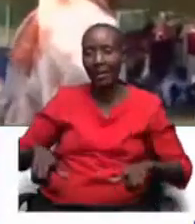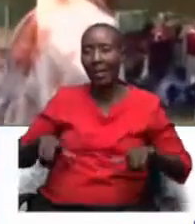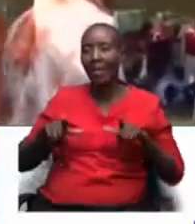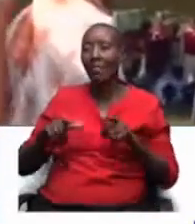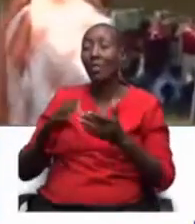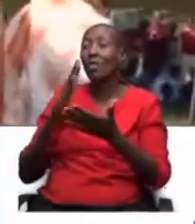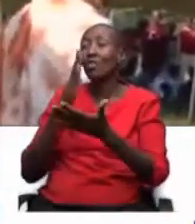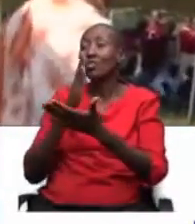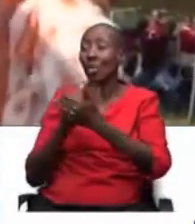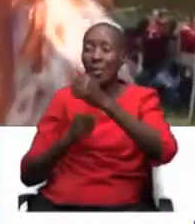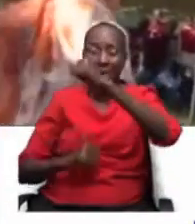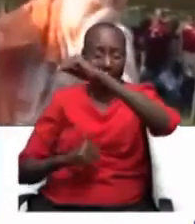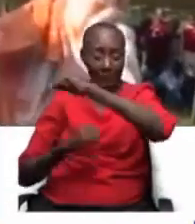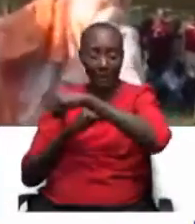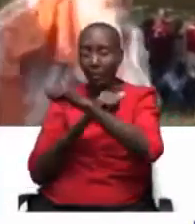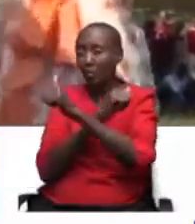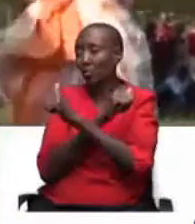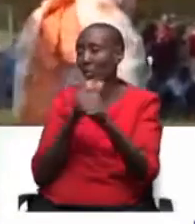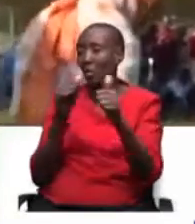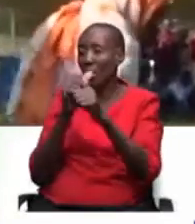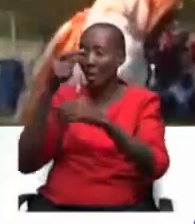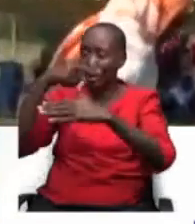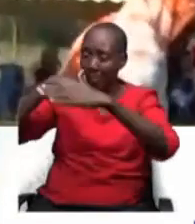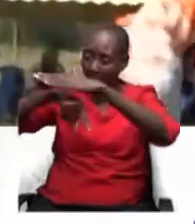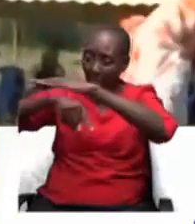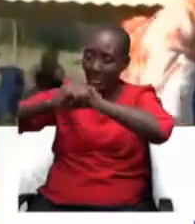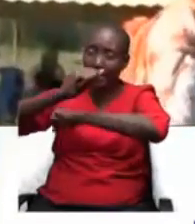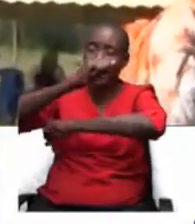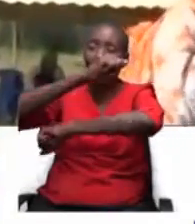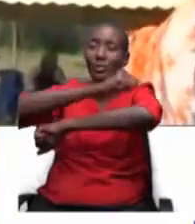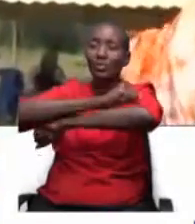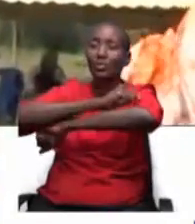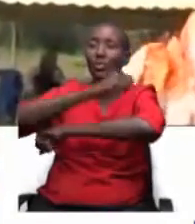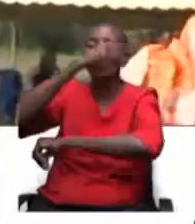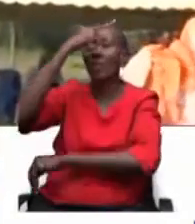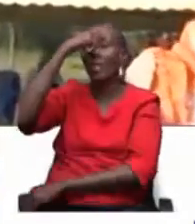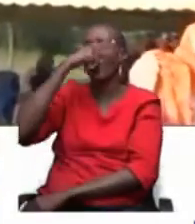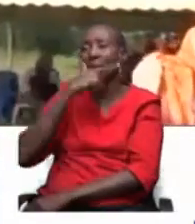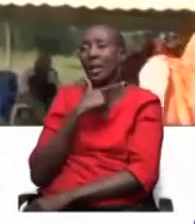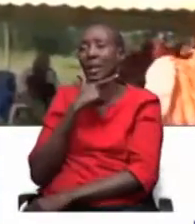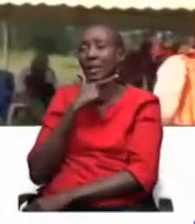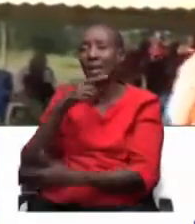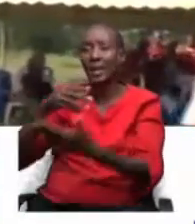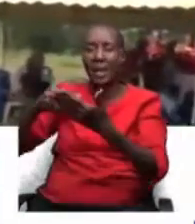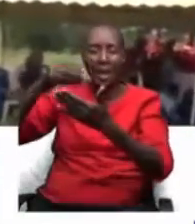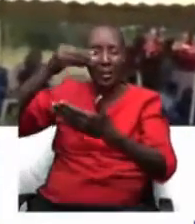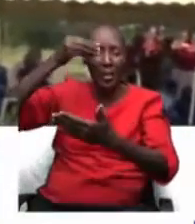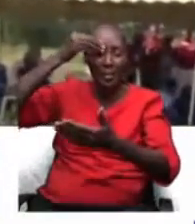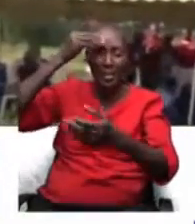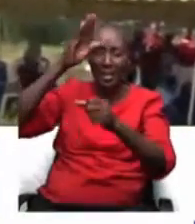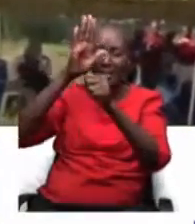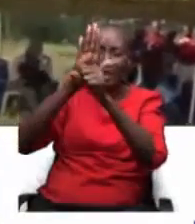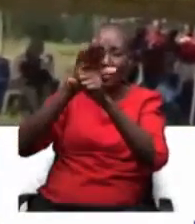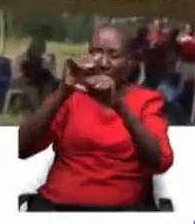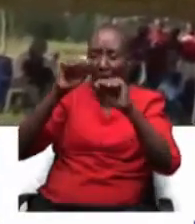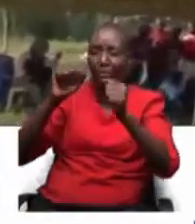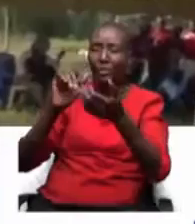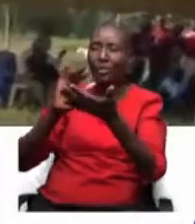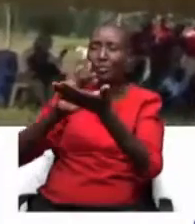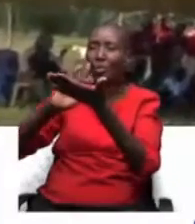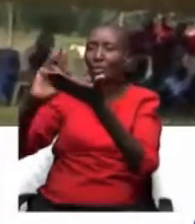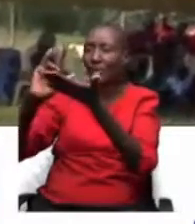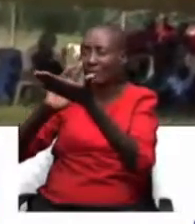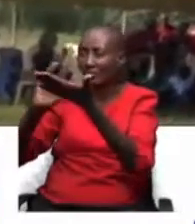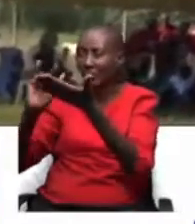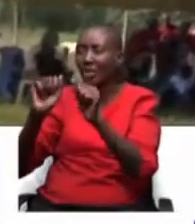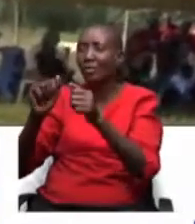Wamenisaidia, nimepata kuenda shule ya watu waoni na nimejifunza mengi, kama sisi tunatumia braille naweza